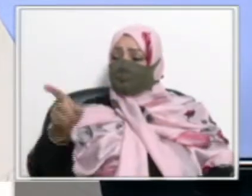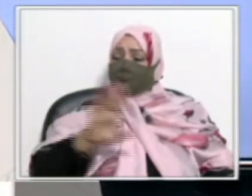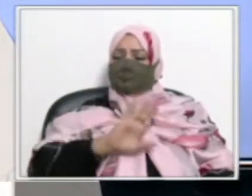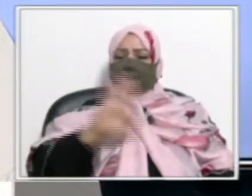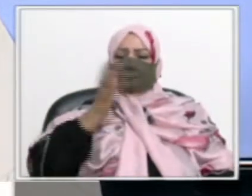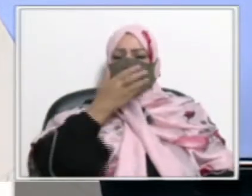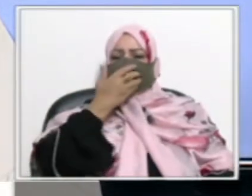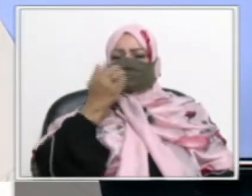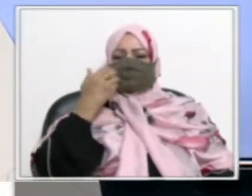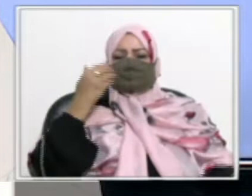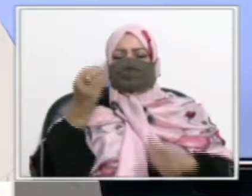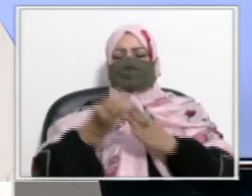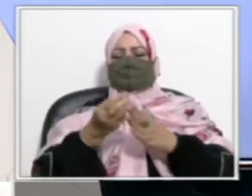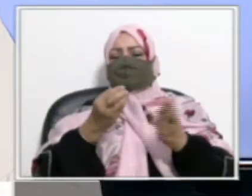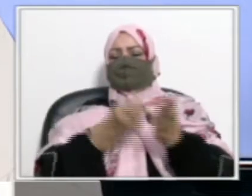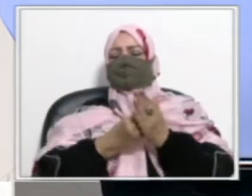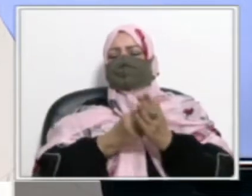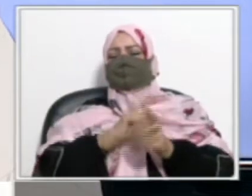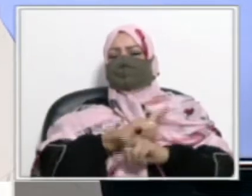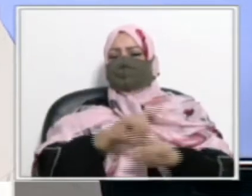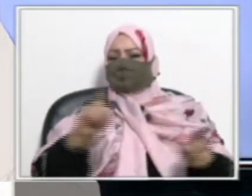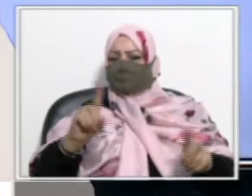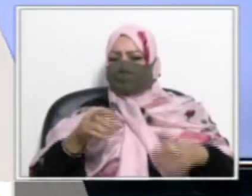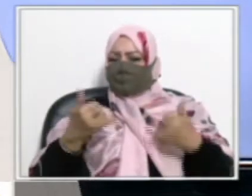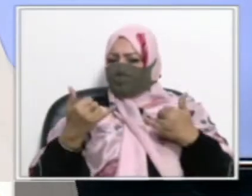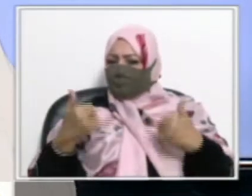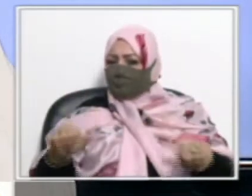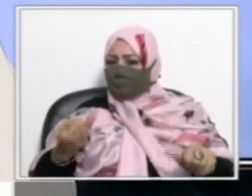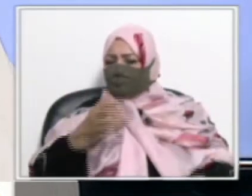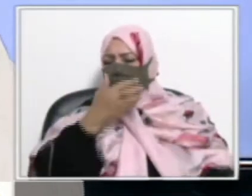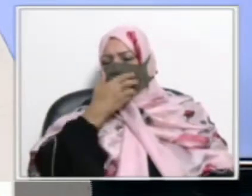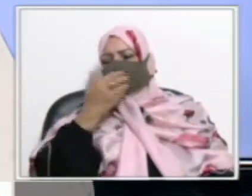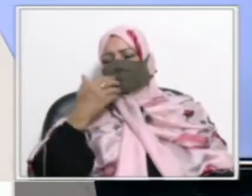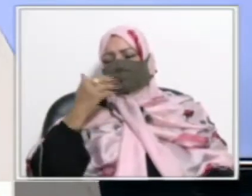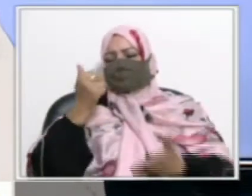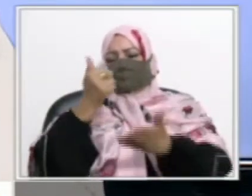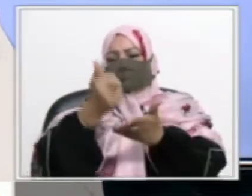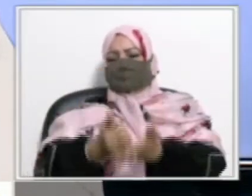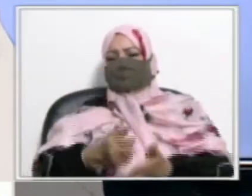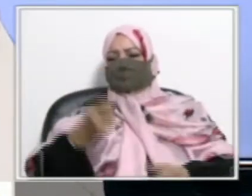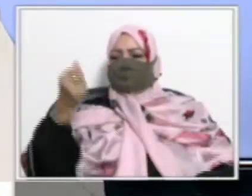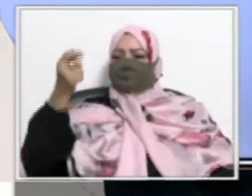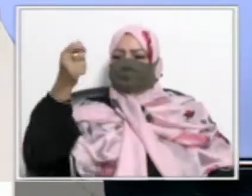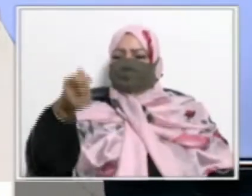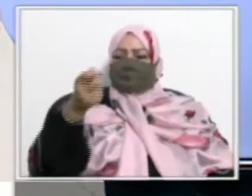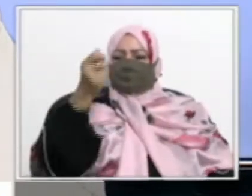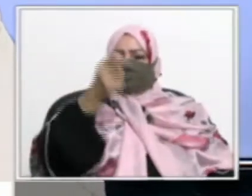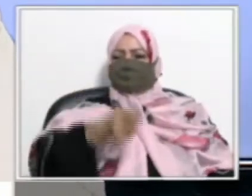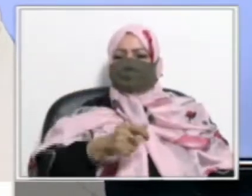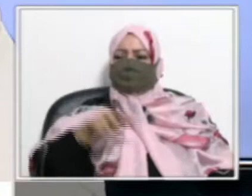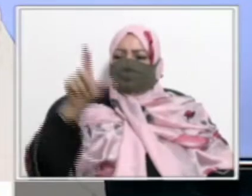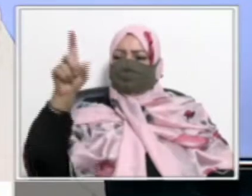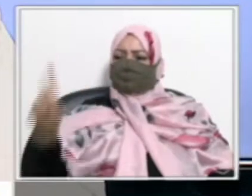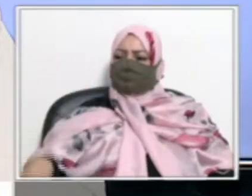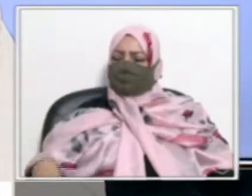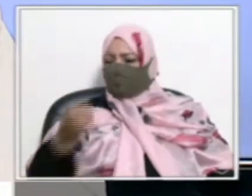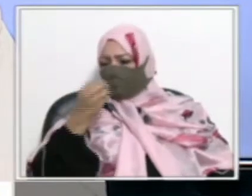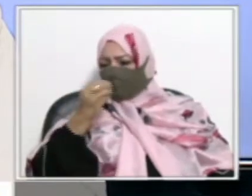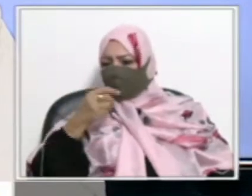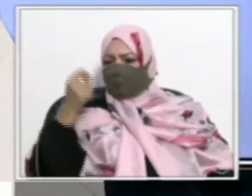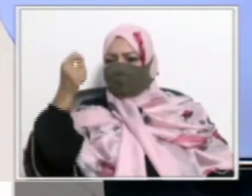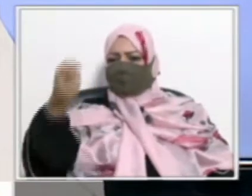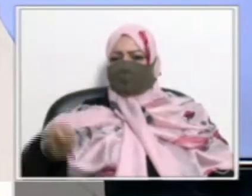التي أفطر فيها. أما امرأة أصابها عذر فأفطرت أو نفاس فأفطرت ومرض